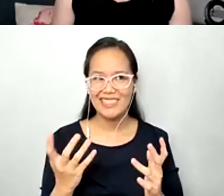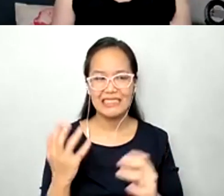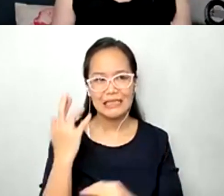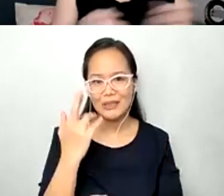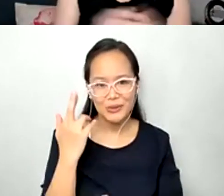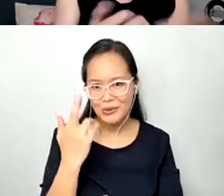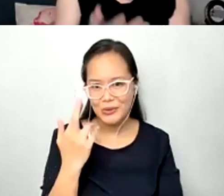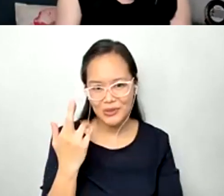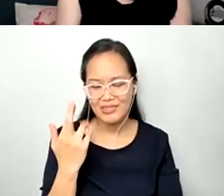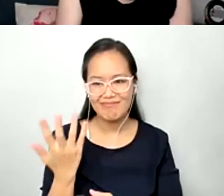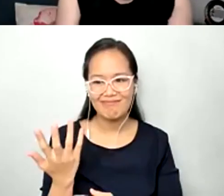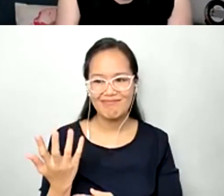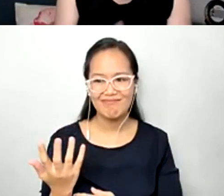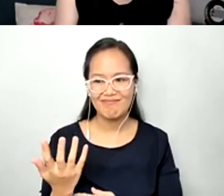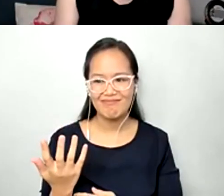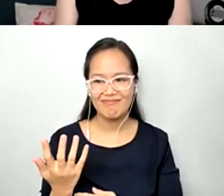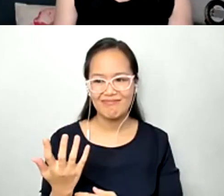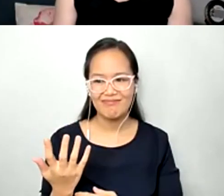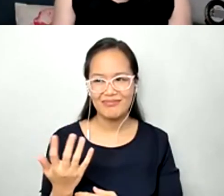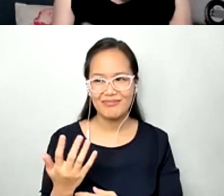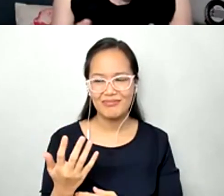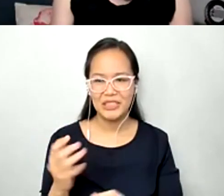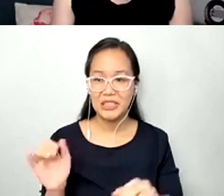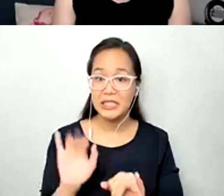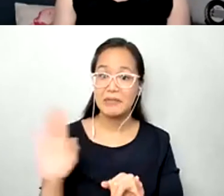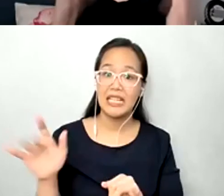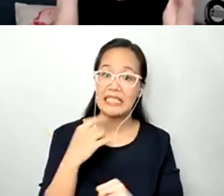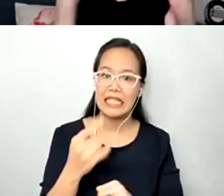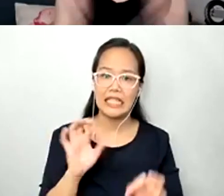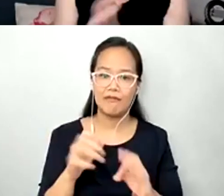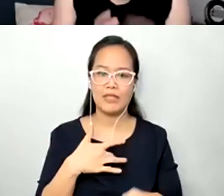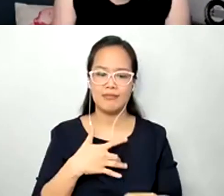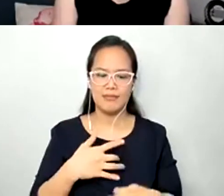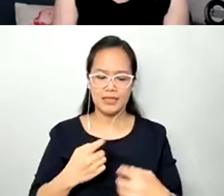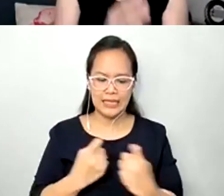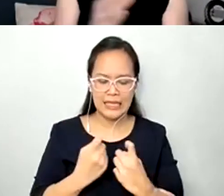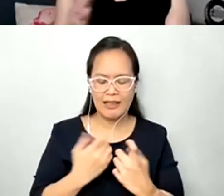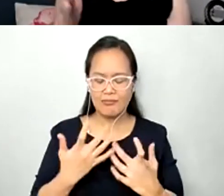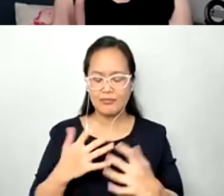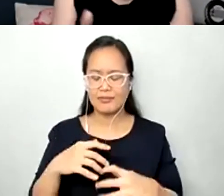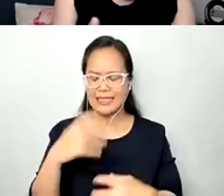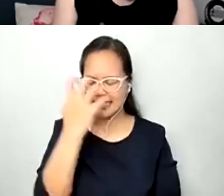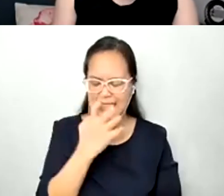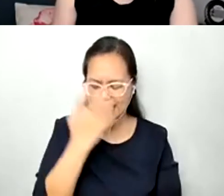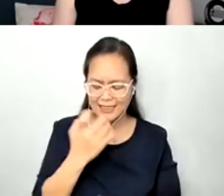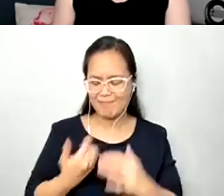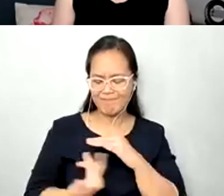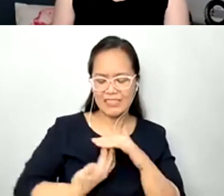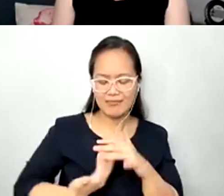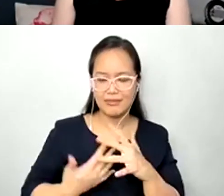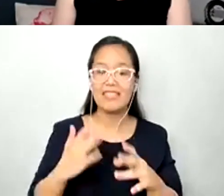yun ang, and in what he said, but pag nagsisin ka na, galit-galit ka na nga. Stop na. And then,